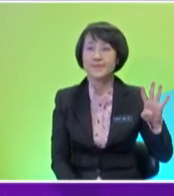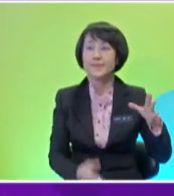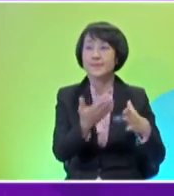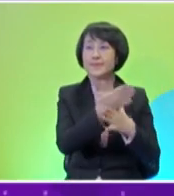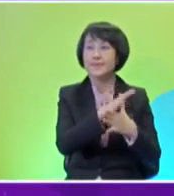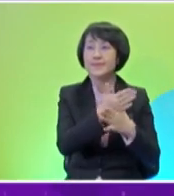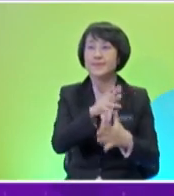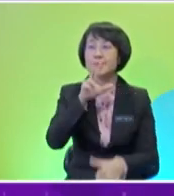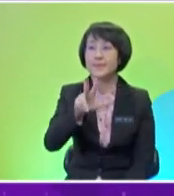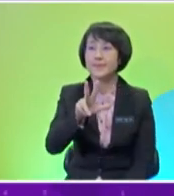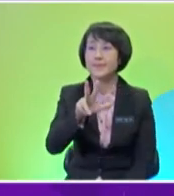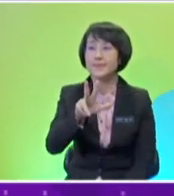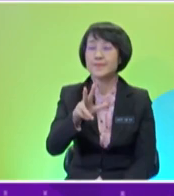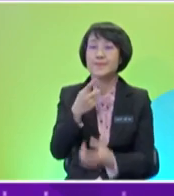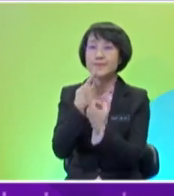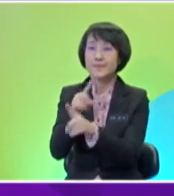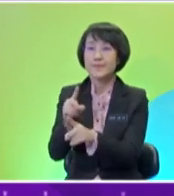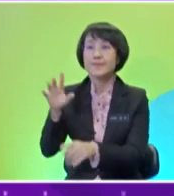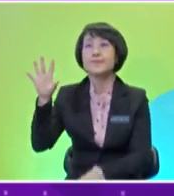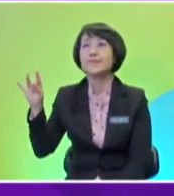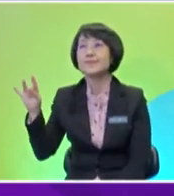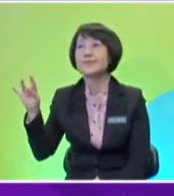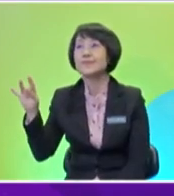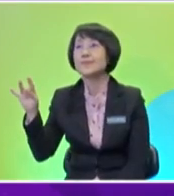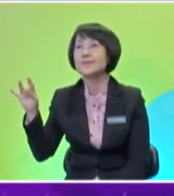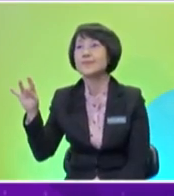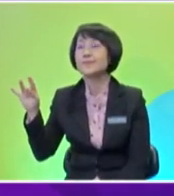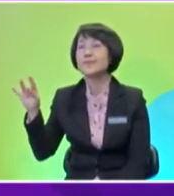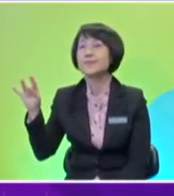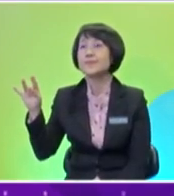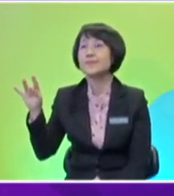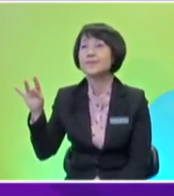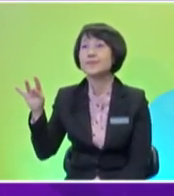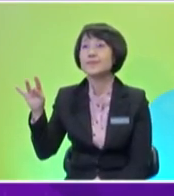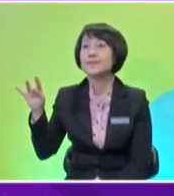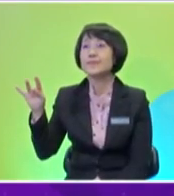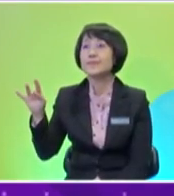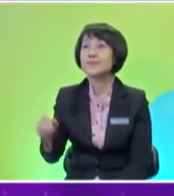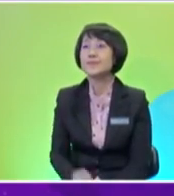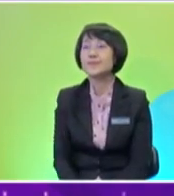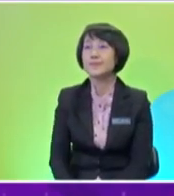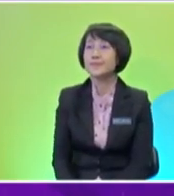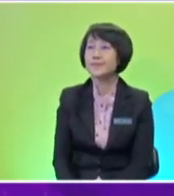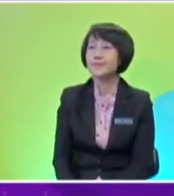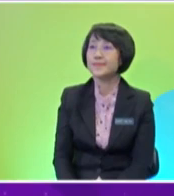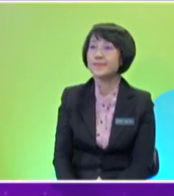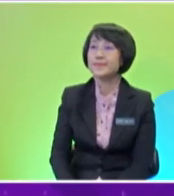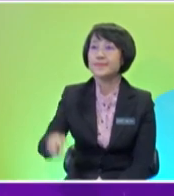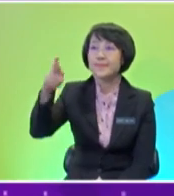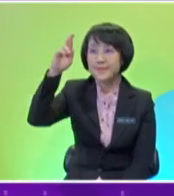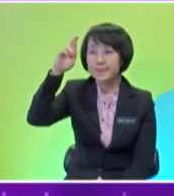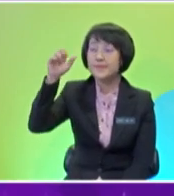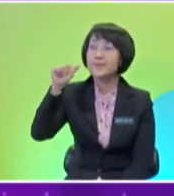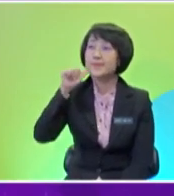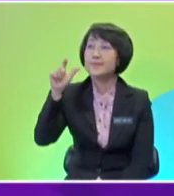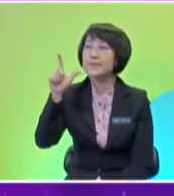3 jawabannya 8 Oke Adik rayon pun tunjuk jawabannya adalah 8 dan adik Aliya pun